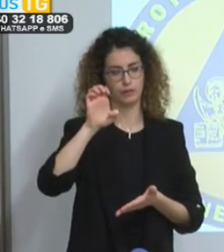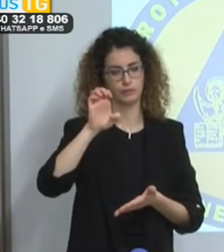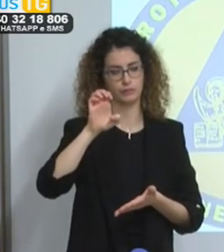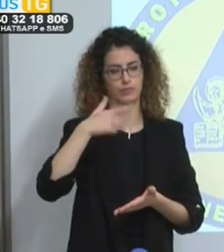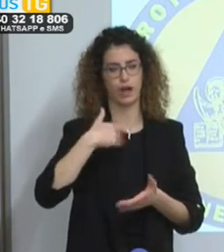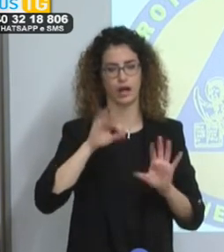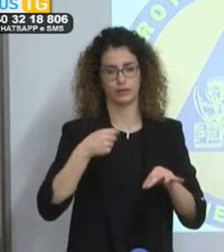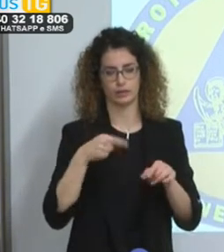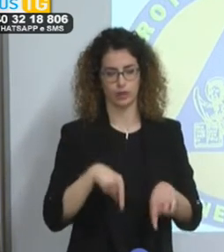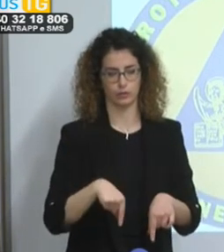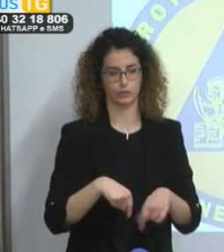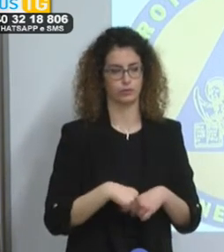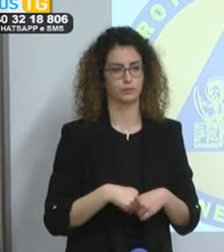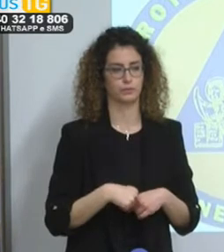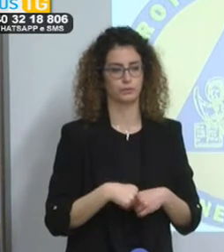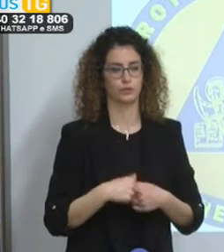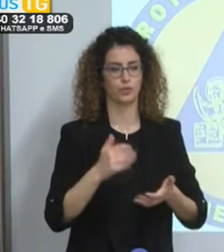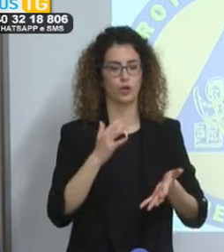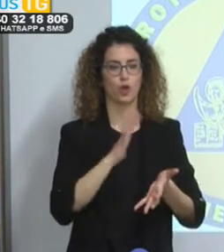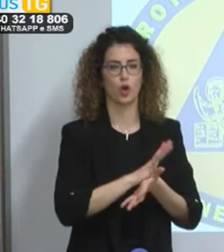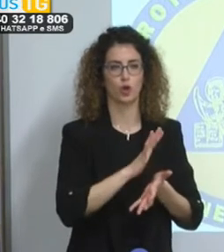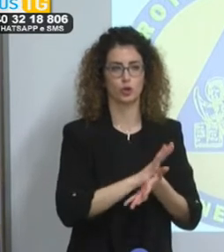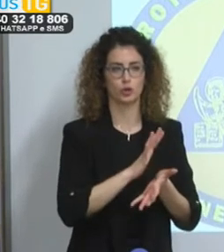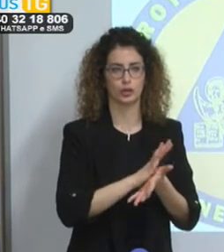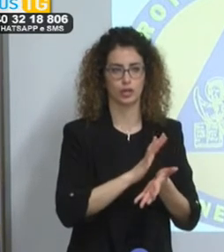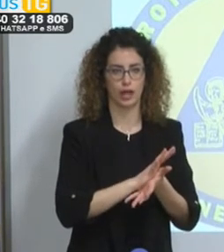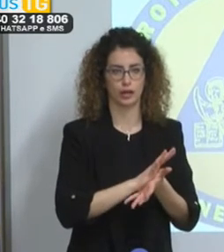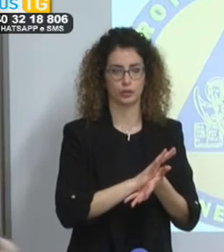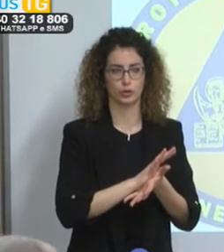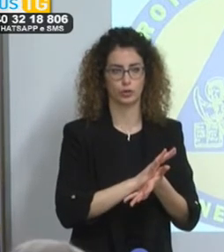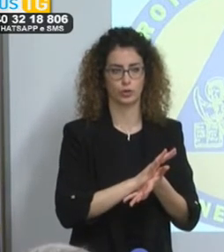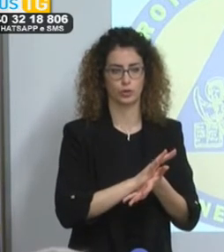contratti per i vaccini